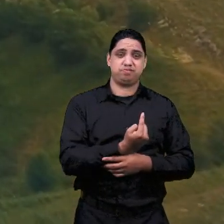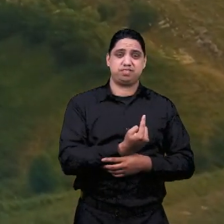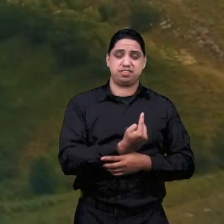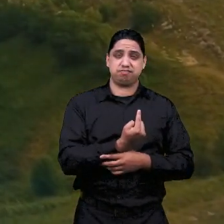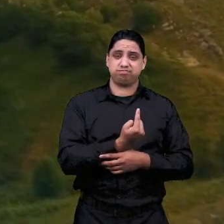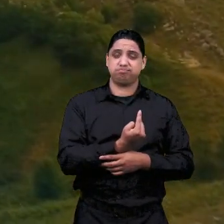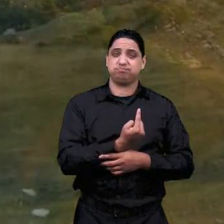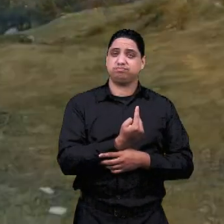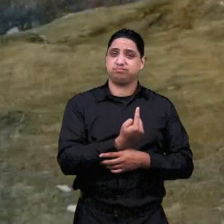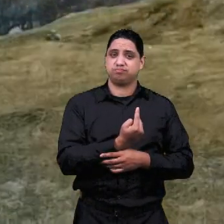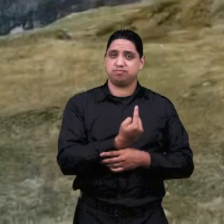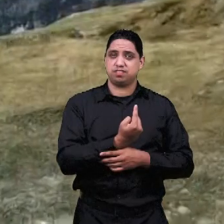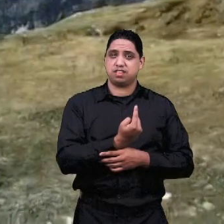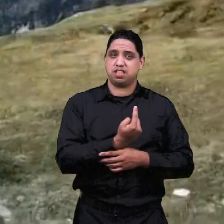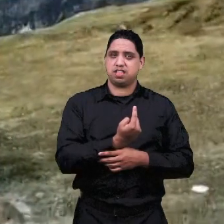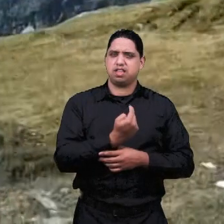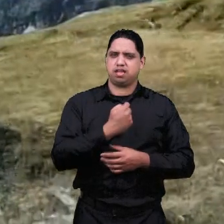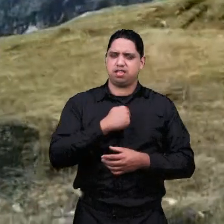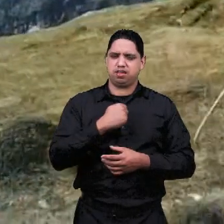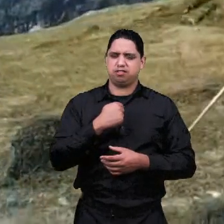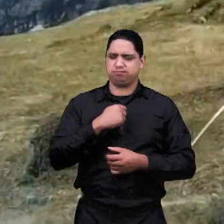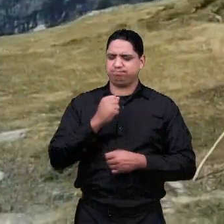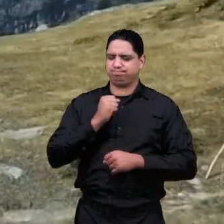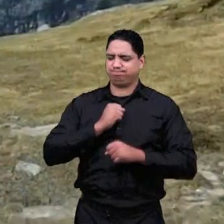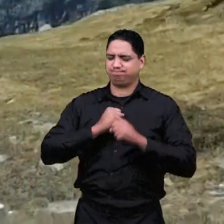beaucoup plus meilleur que de cette solitude.